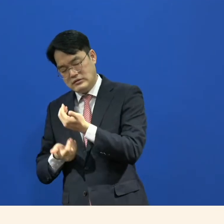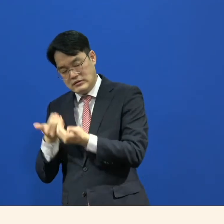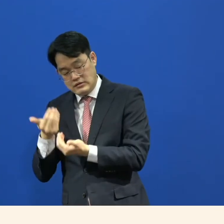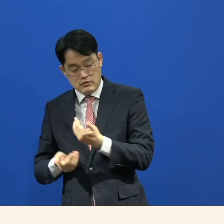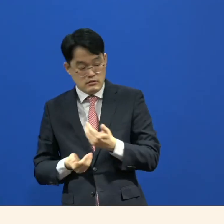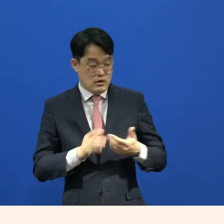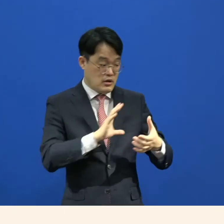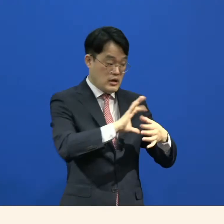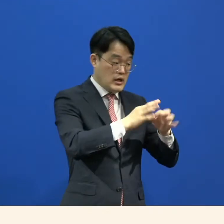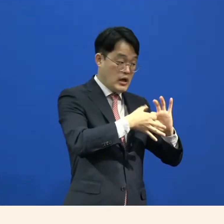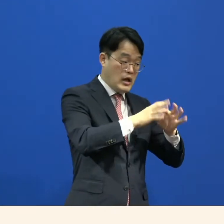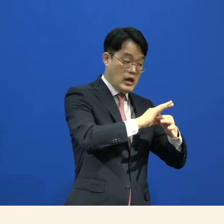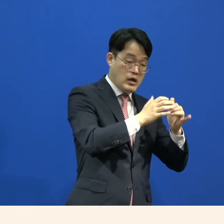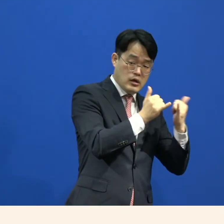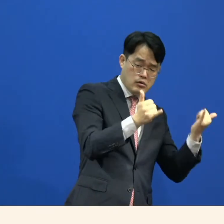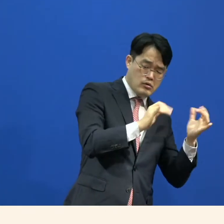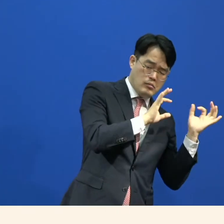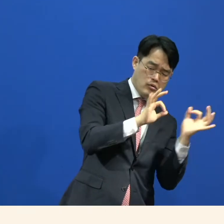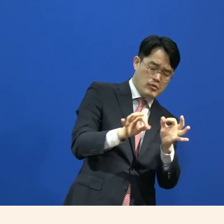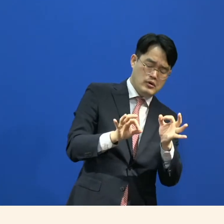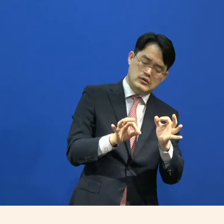그 십자가를 자랑한다는 거예요.